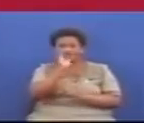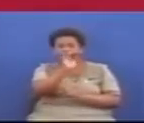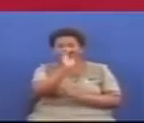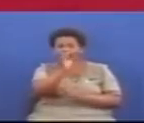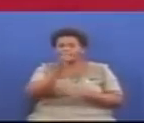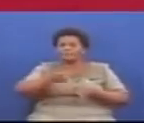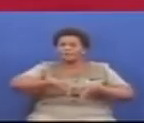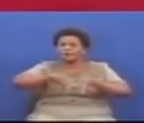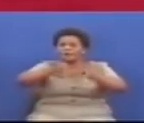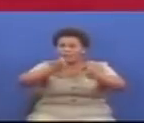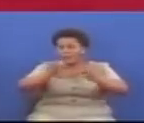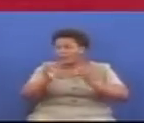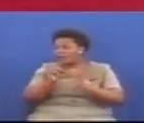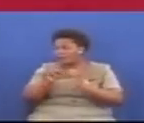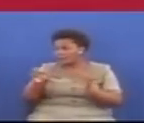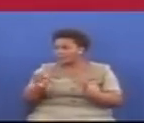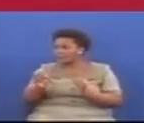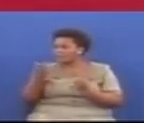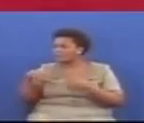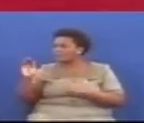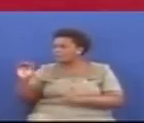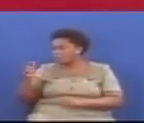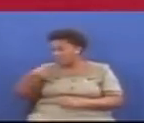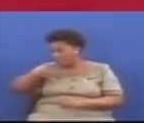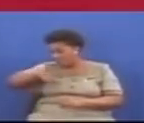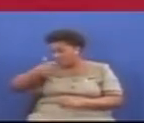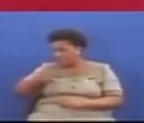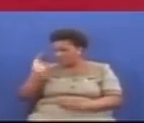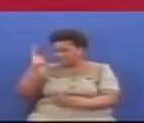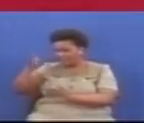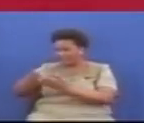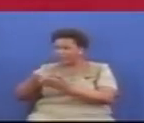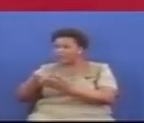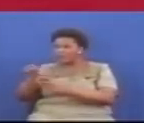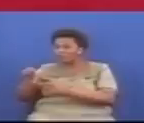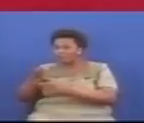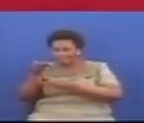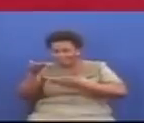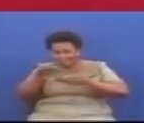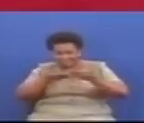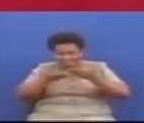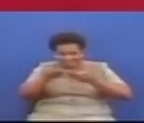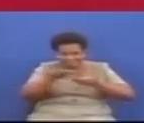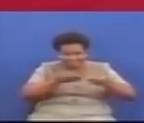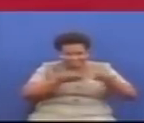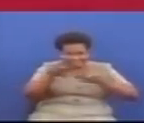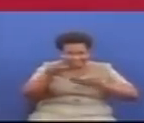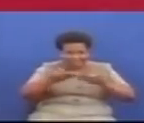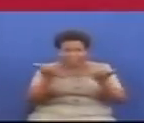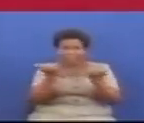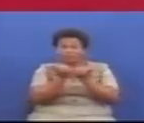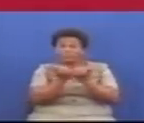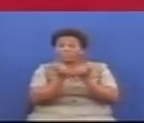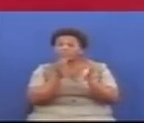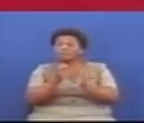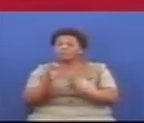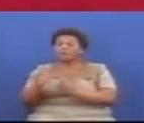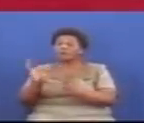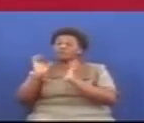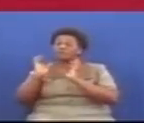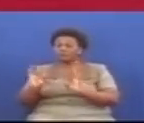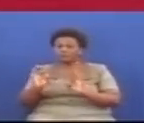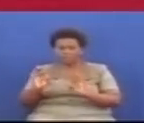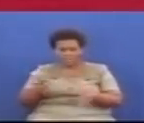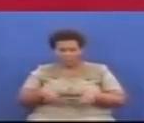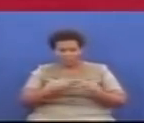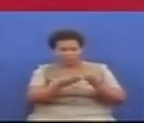nafasi hii kumhakikishia kwamba kwa kuwa nitakwenda katika jimbo lake, basi tunaweza kushauriana kwa mpango mahsusi ya jimbo lake kuhusiana na utaratibu wa kutoa elimu